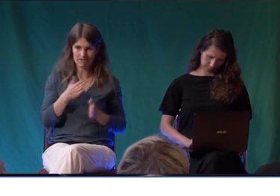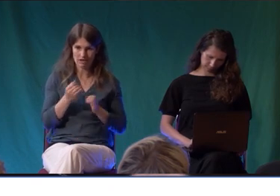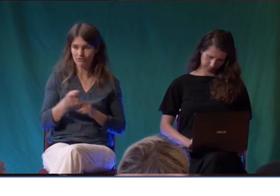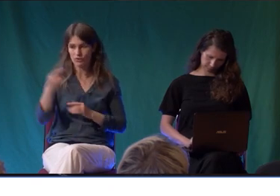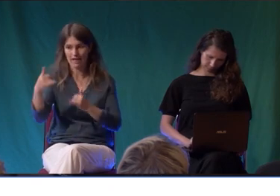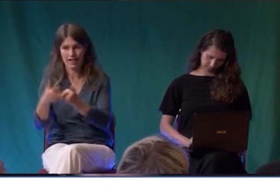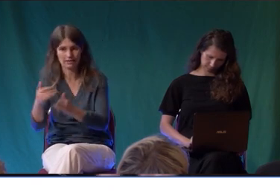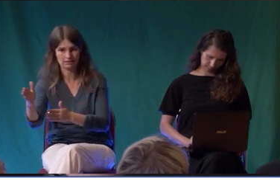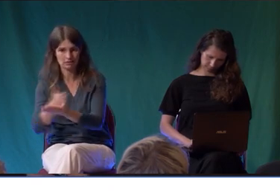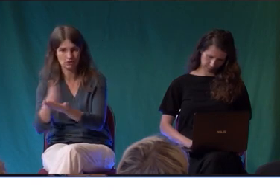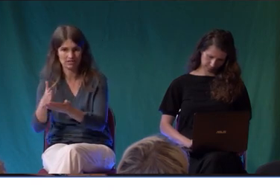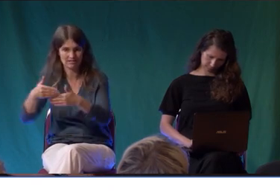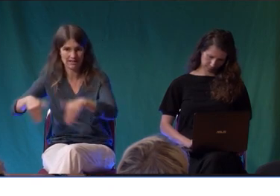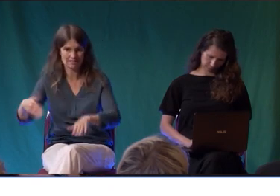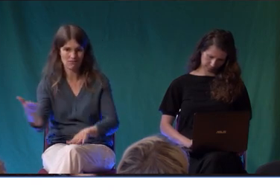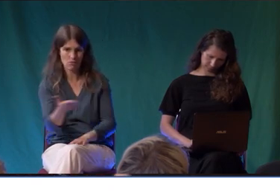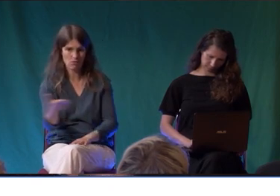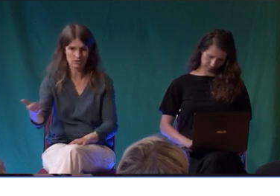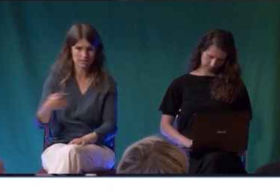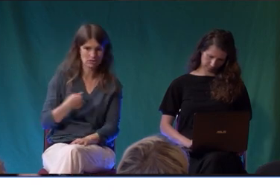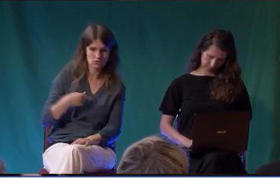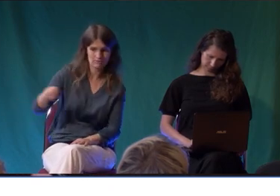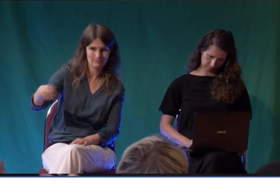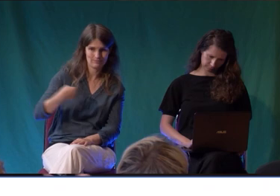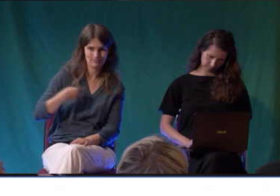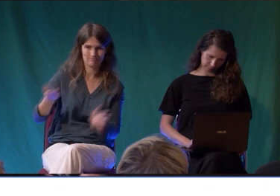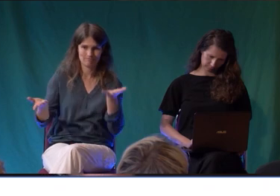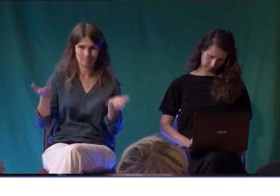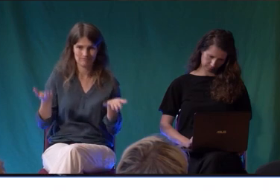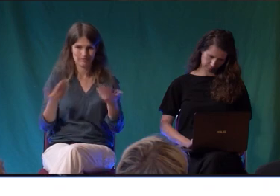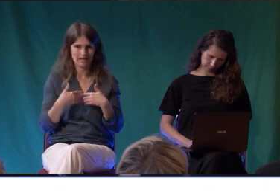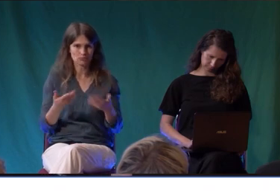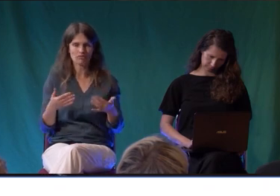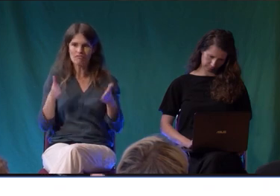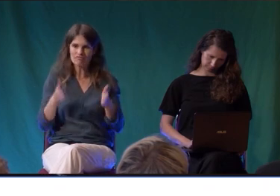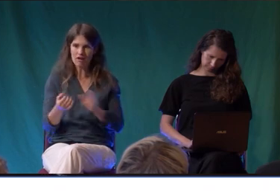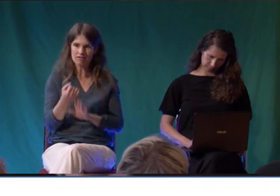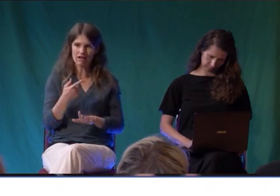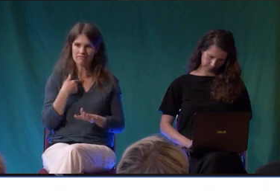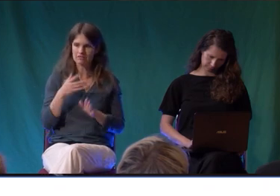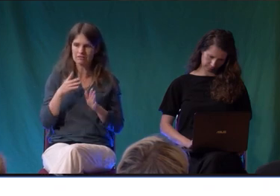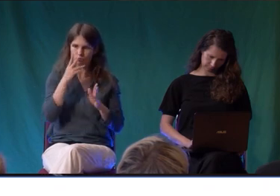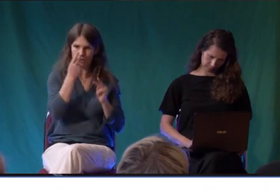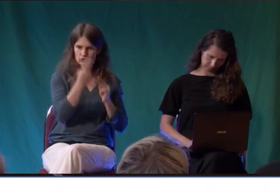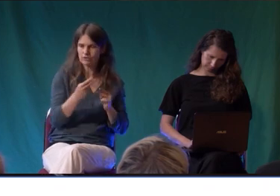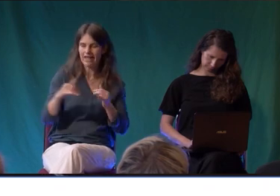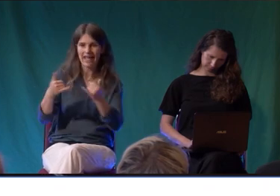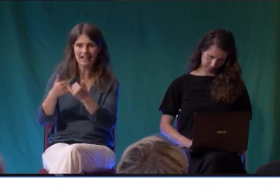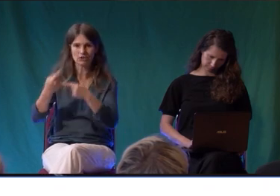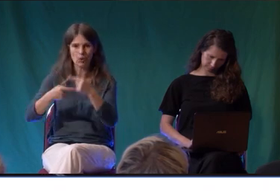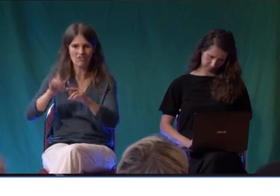hört das jetzt auf und wo wo nimmt nachher eine Fachkraft auch den Eltern die Elternrolle denn das sollte ja nicht